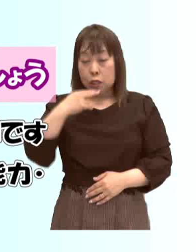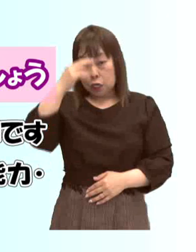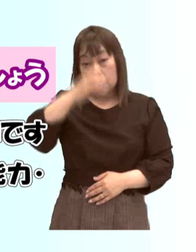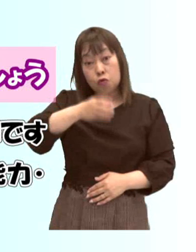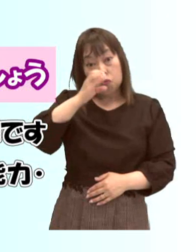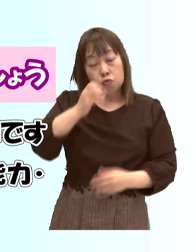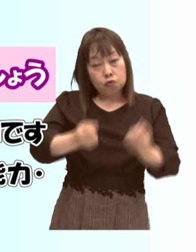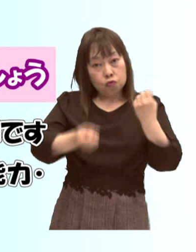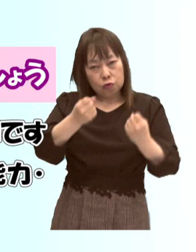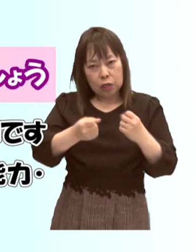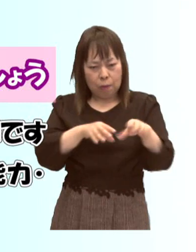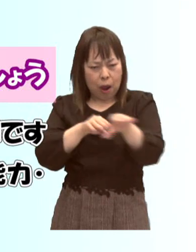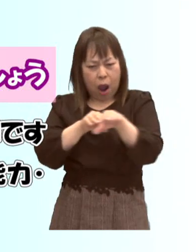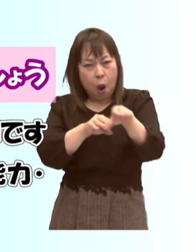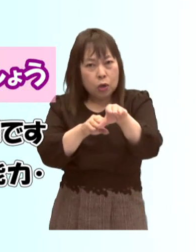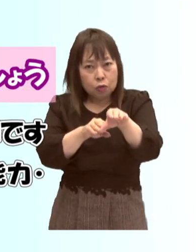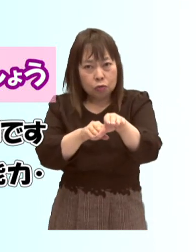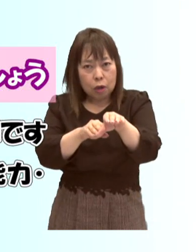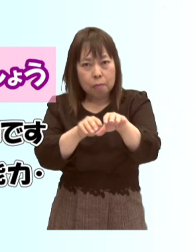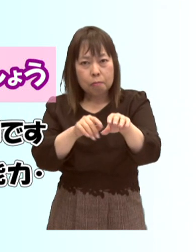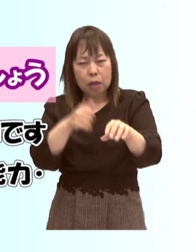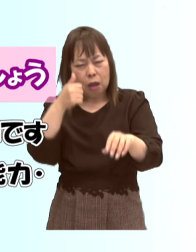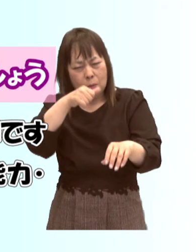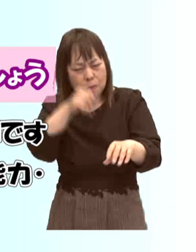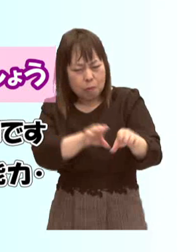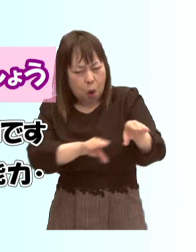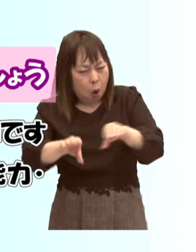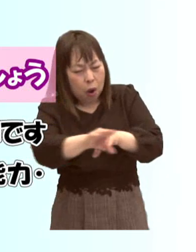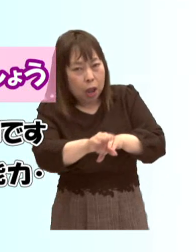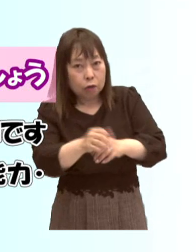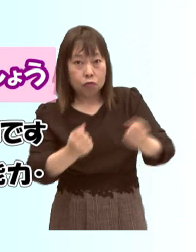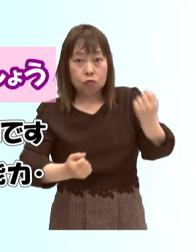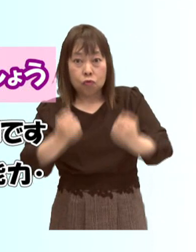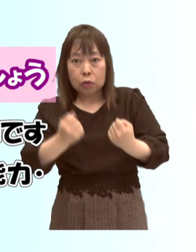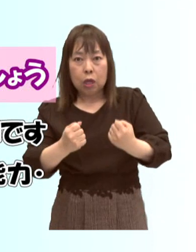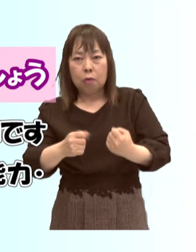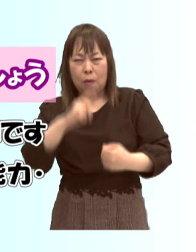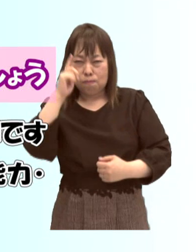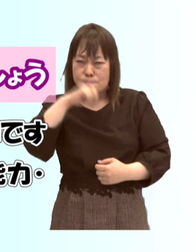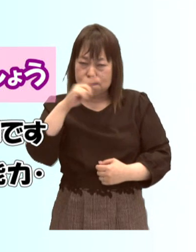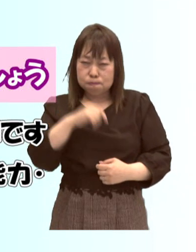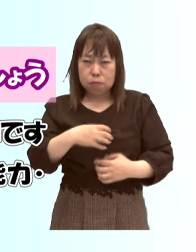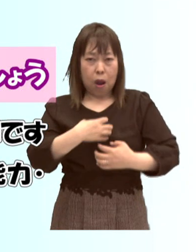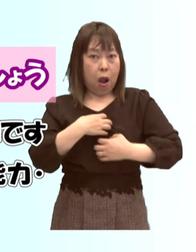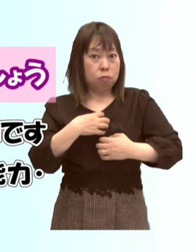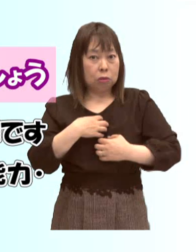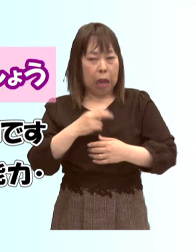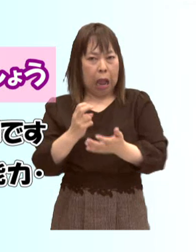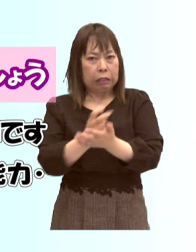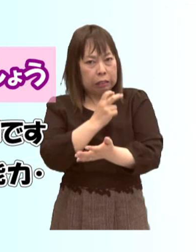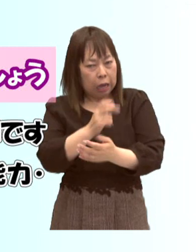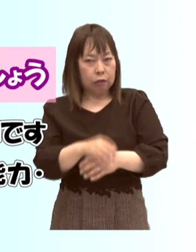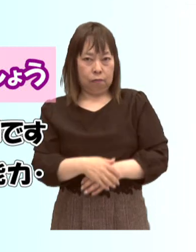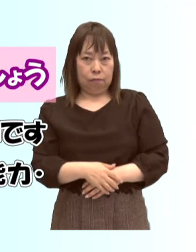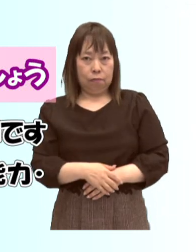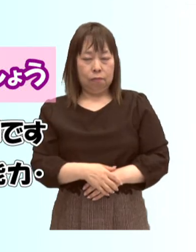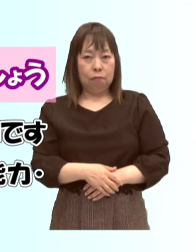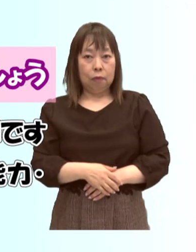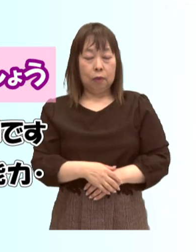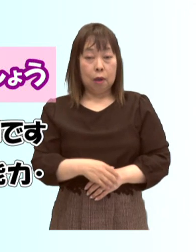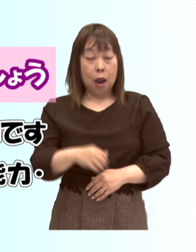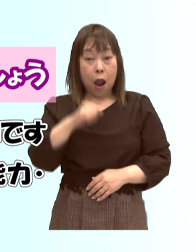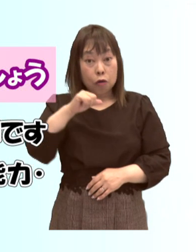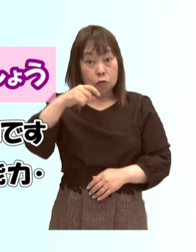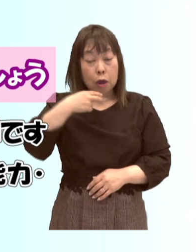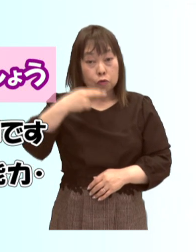煽り運転妨害運転は極めて悪質、危険な犯罪です。アルコールは少量